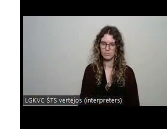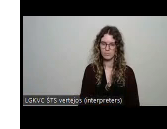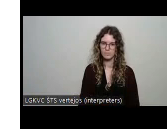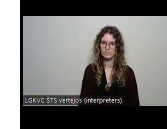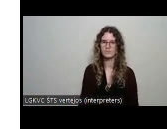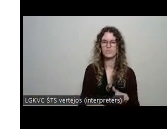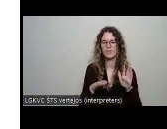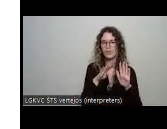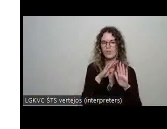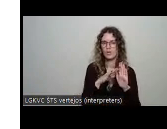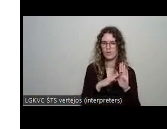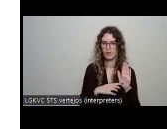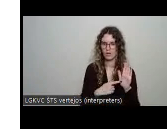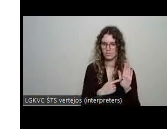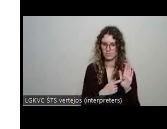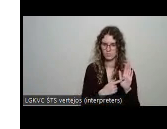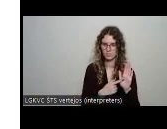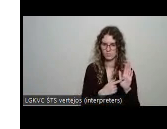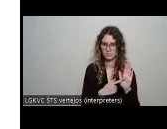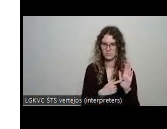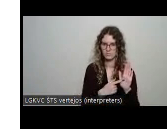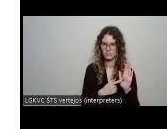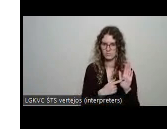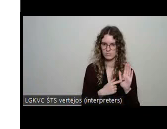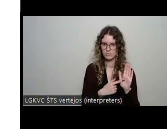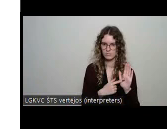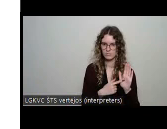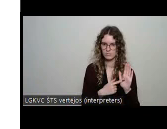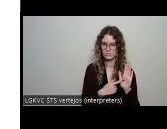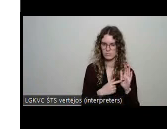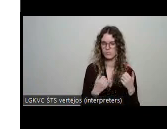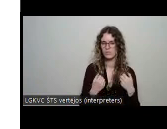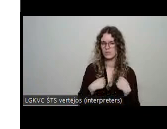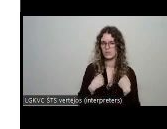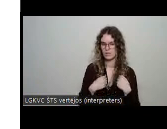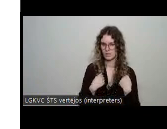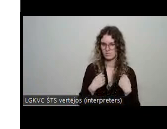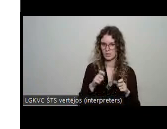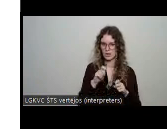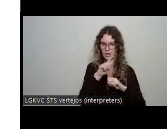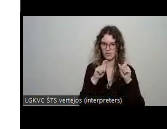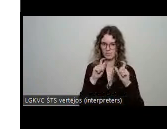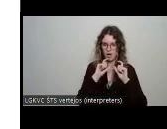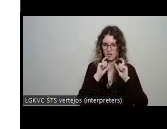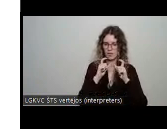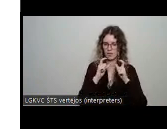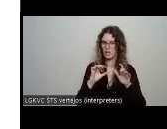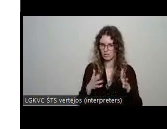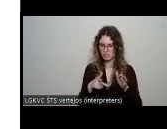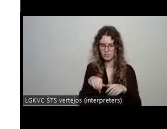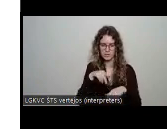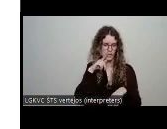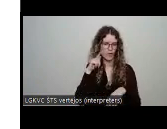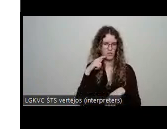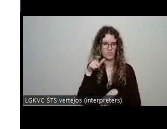Programos atrenkamas atsižvelgti į tuos klausimus, kurie aktualūs jauniems žmonėms ir mums